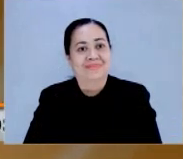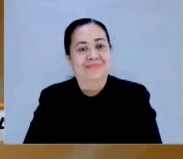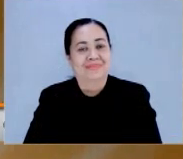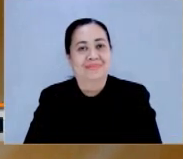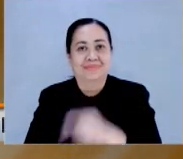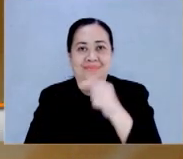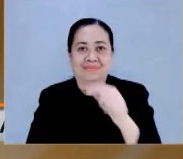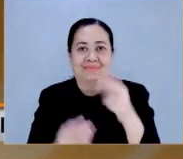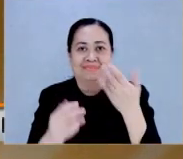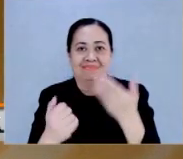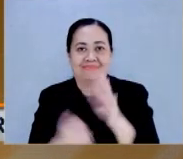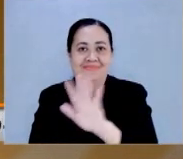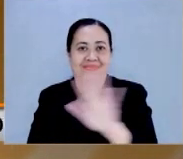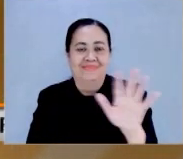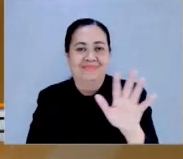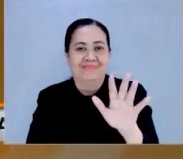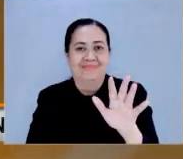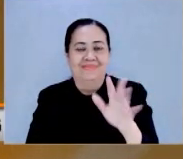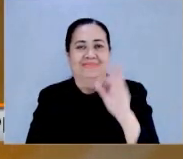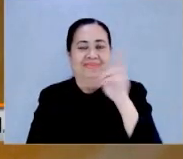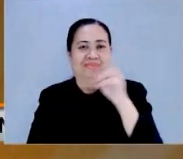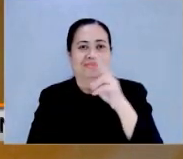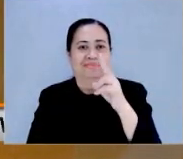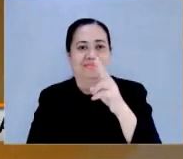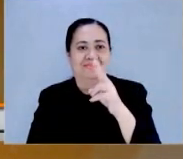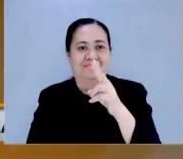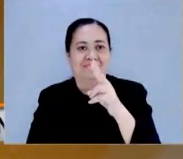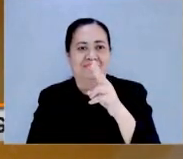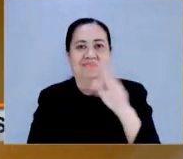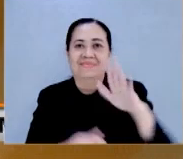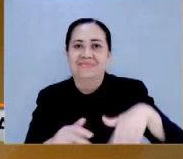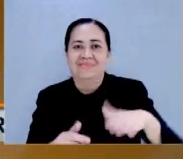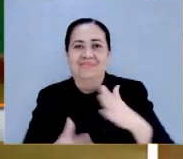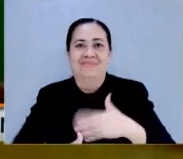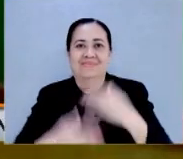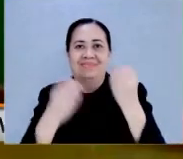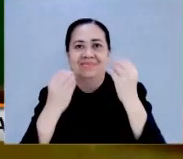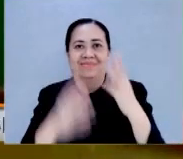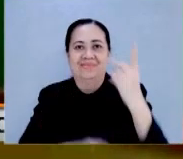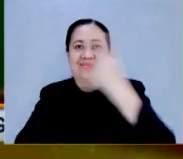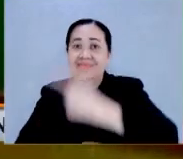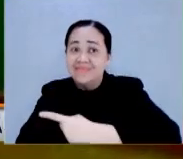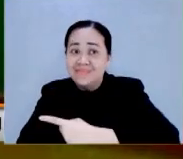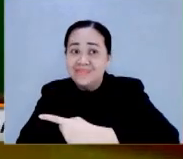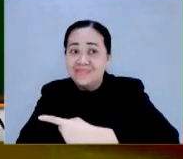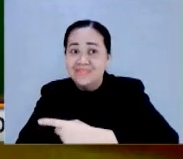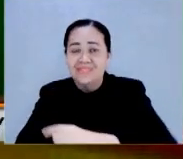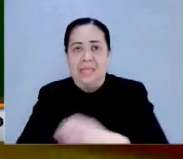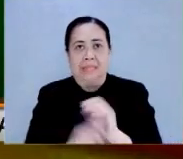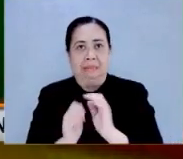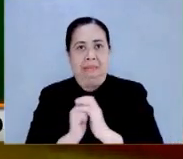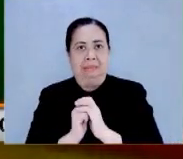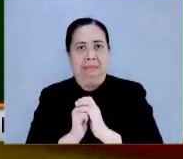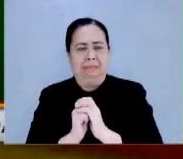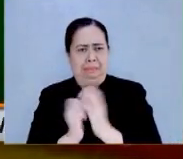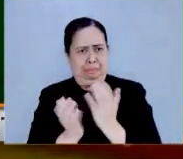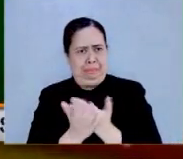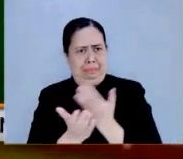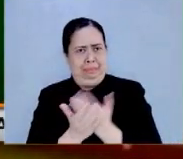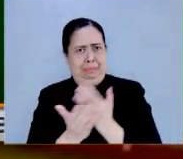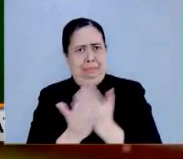Nagbabalita mula sa frontline. Ay, oo nga pala, belated Happy Teacher's Day. Ay, pambihira naman